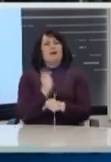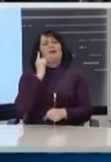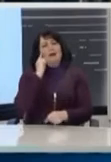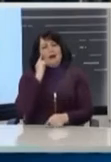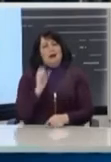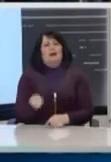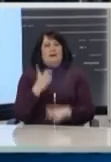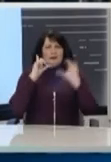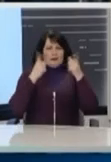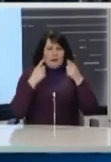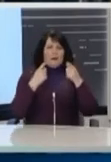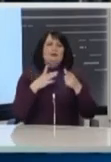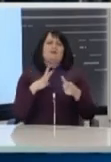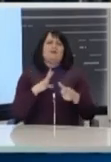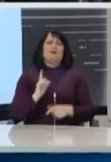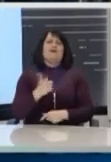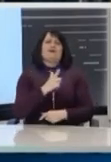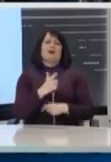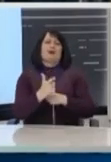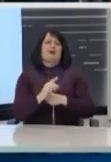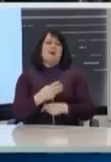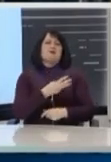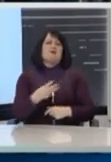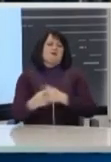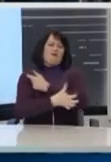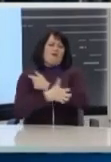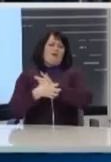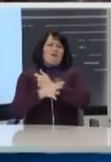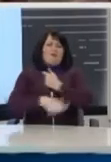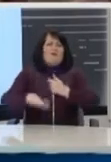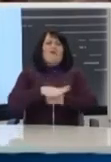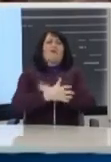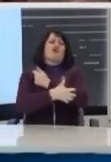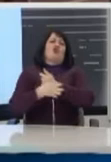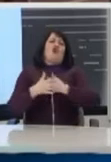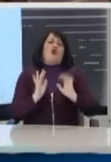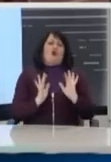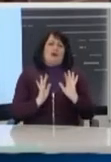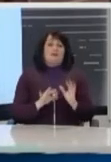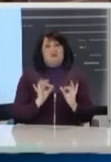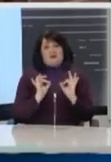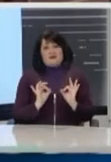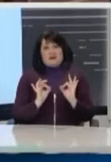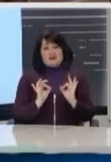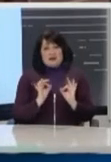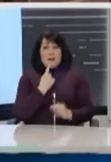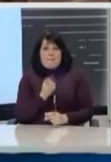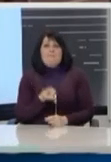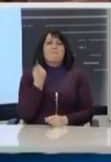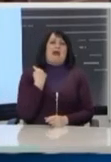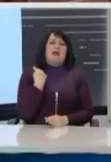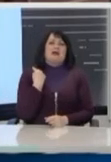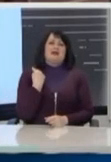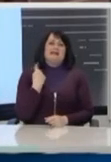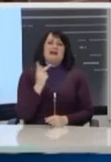όλο και μεγαλύτερη φτωχοποίηση του ελληνικού λαού. Και βεβαίως, πέρυσι,